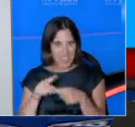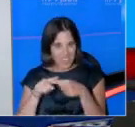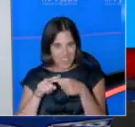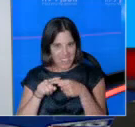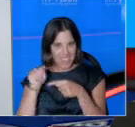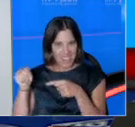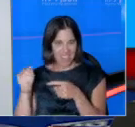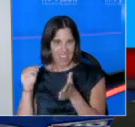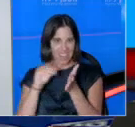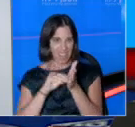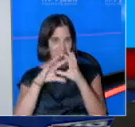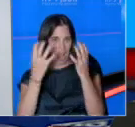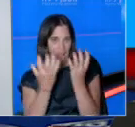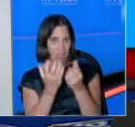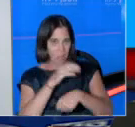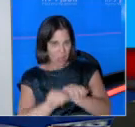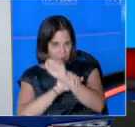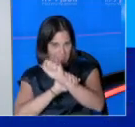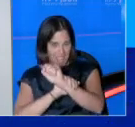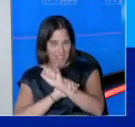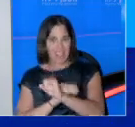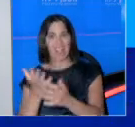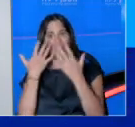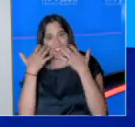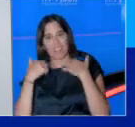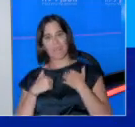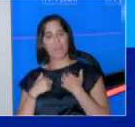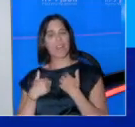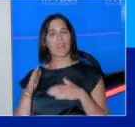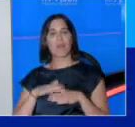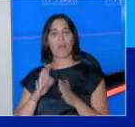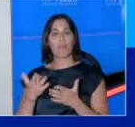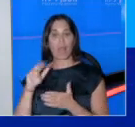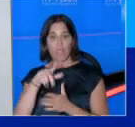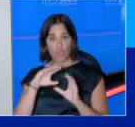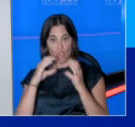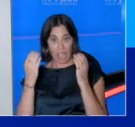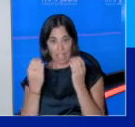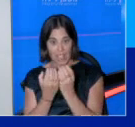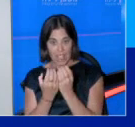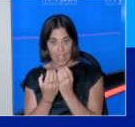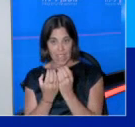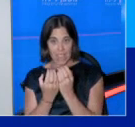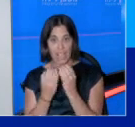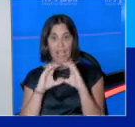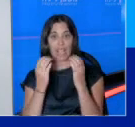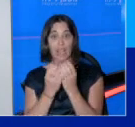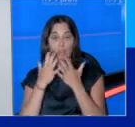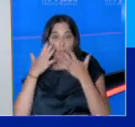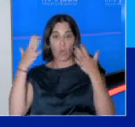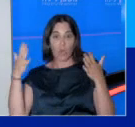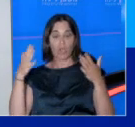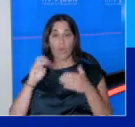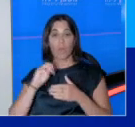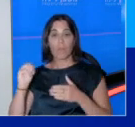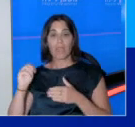ששמת לנו את הכדור כדורגל. ספר לנו על מה, יש לכם כנס, אילמה? כנס מאוד גדול של לימודי מזרח